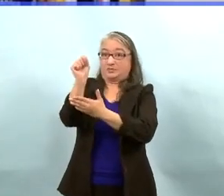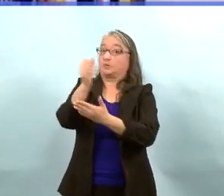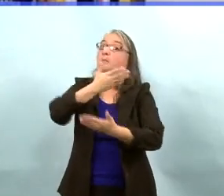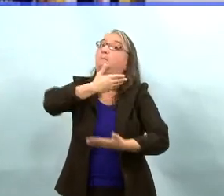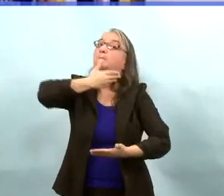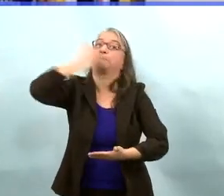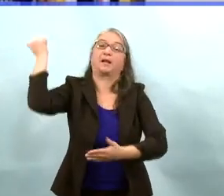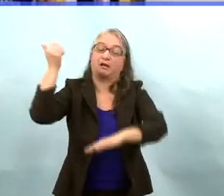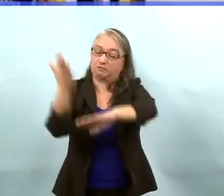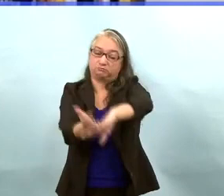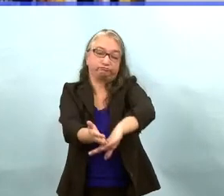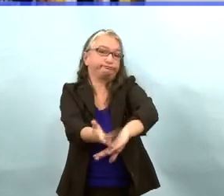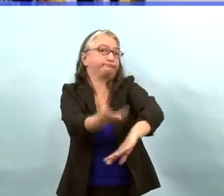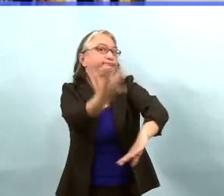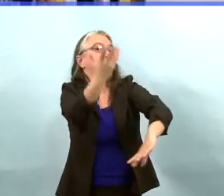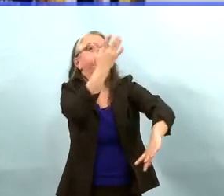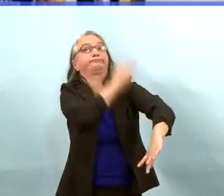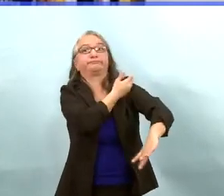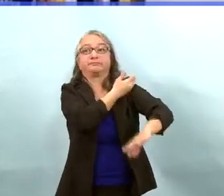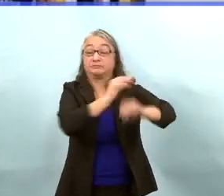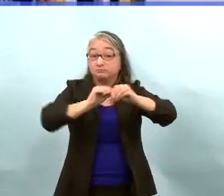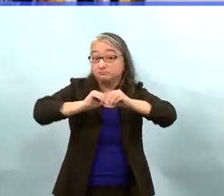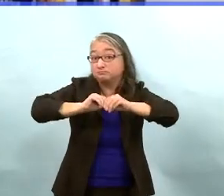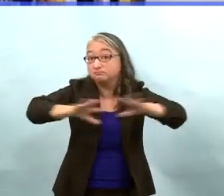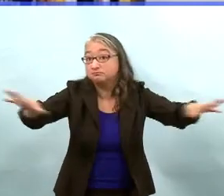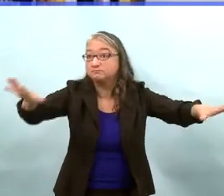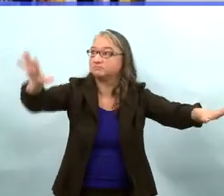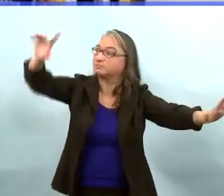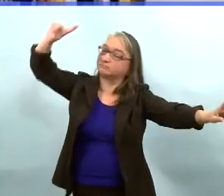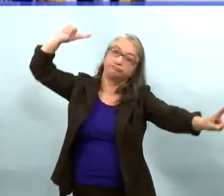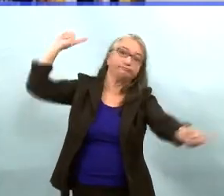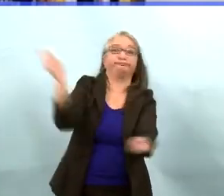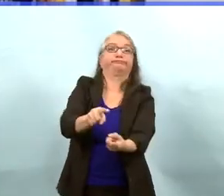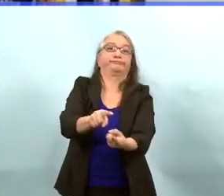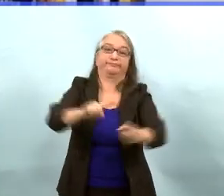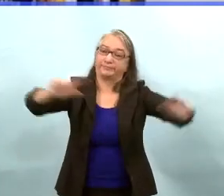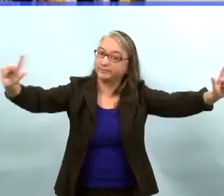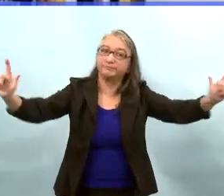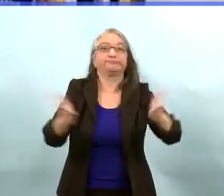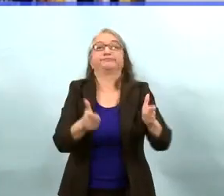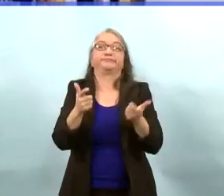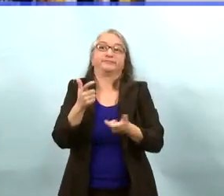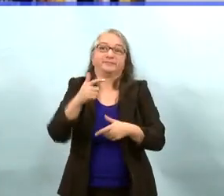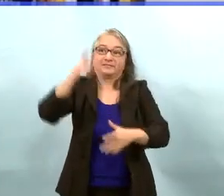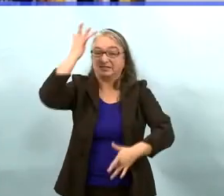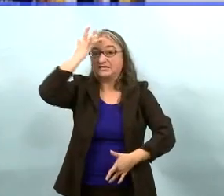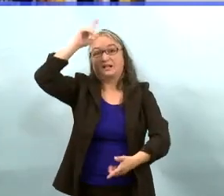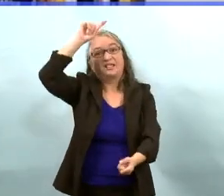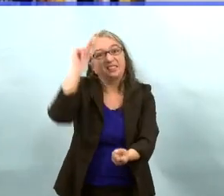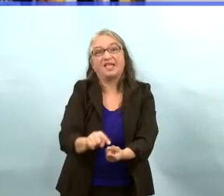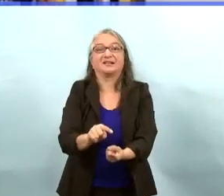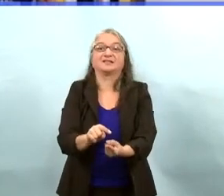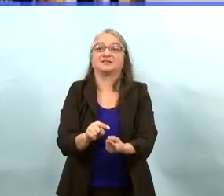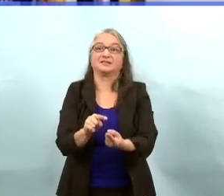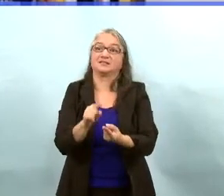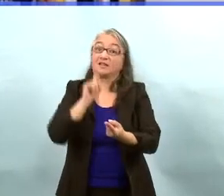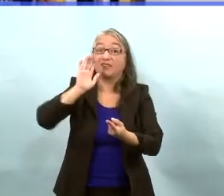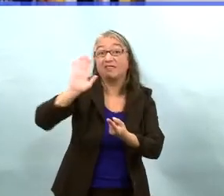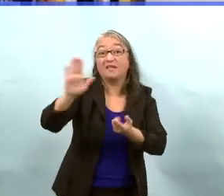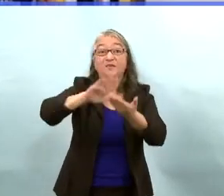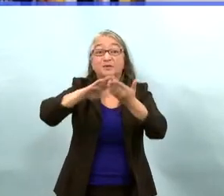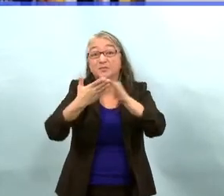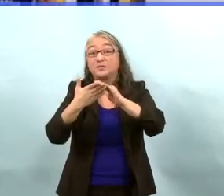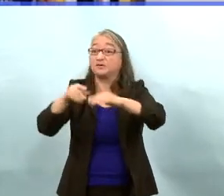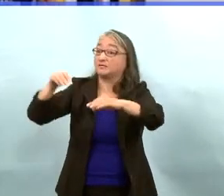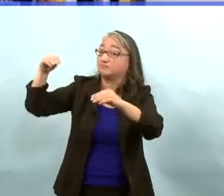dans les écoles secondaires. Il y a beaucoup moins de cas d'infection, beaucoup moins de foyers épidémiques, beaucoup moins de